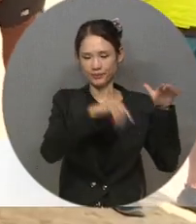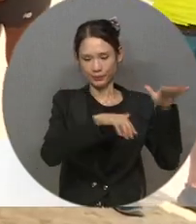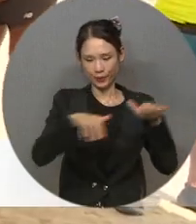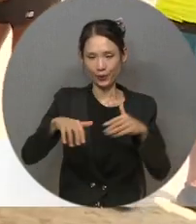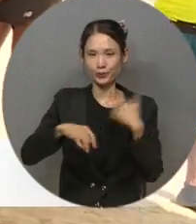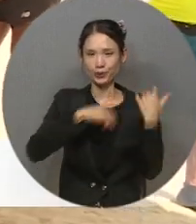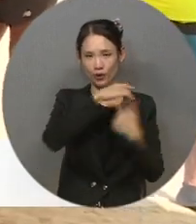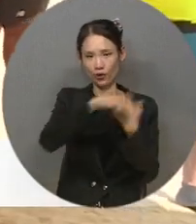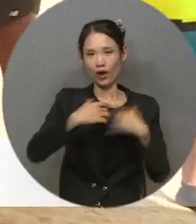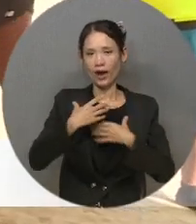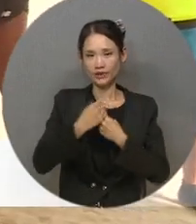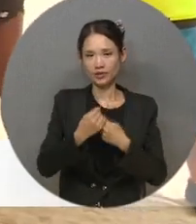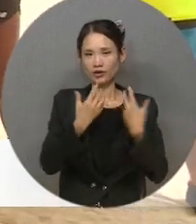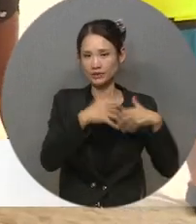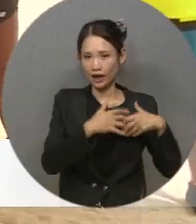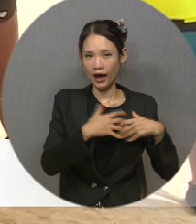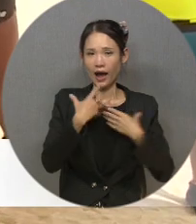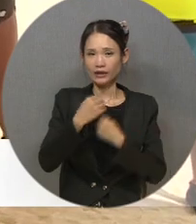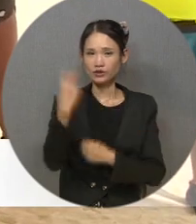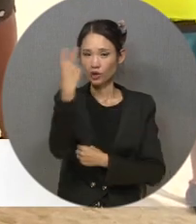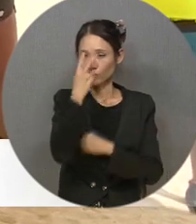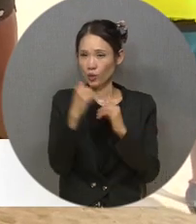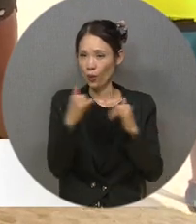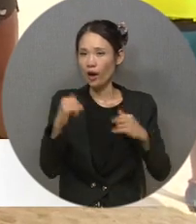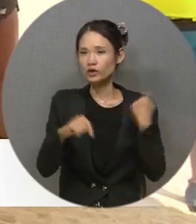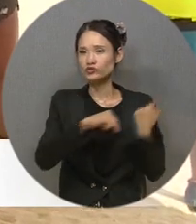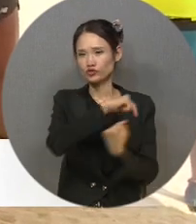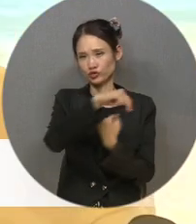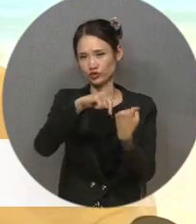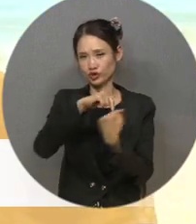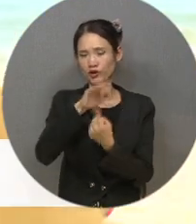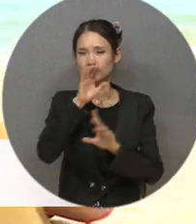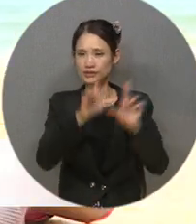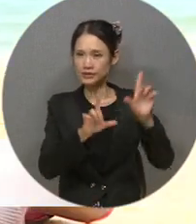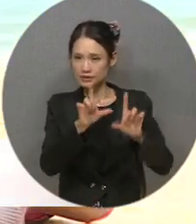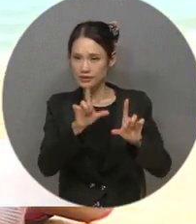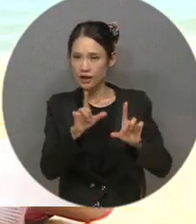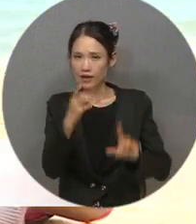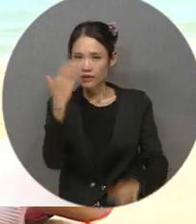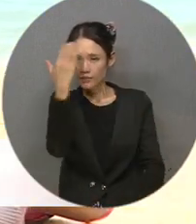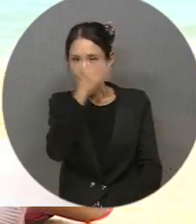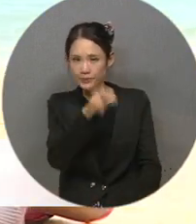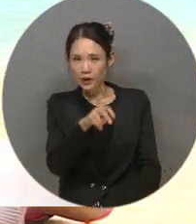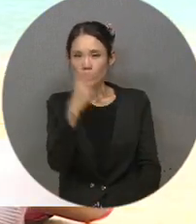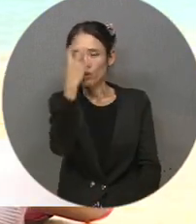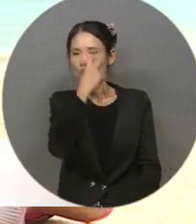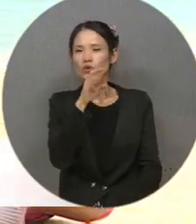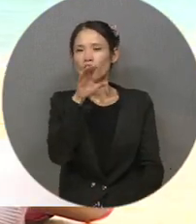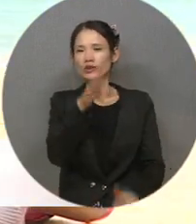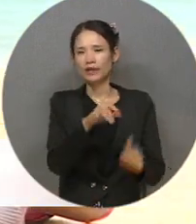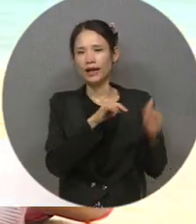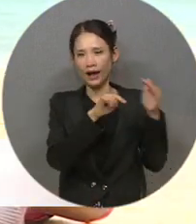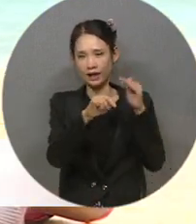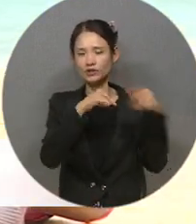안전장비, 안전요원 운영 실태, 수질관리 등 현장 지도 점검을 진행하고